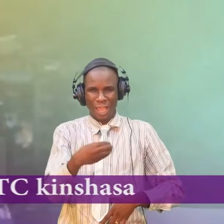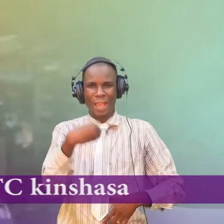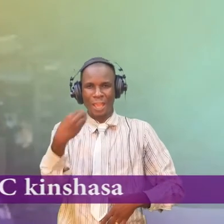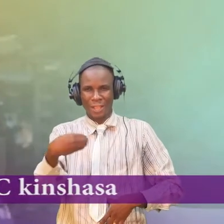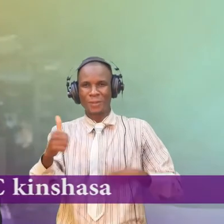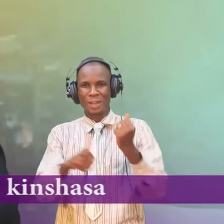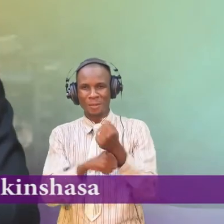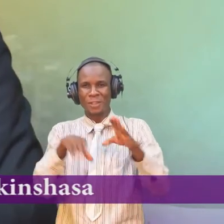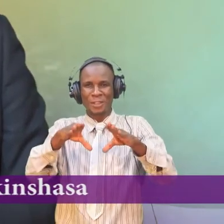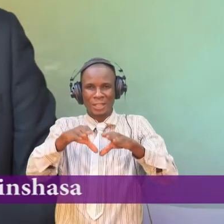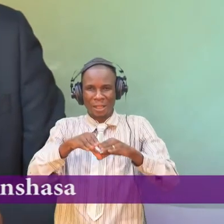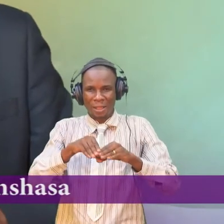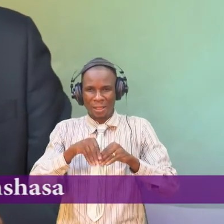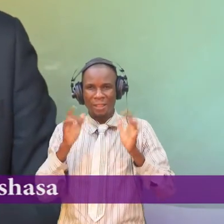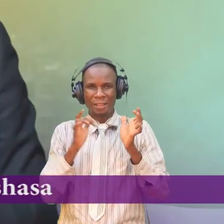wengi.